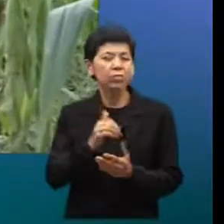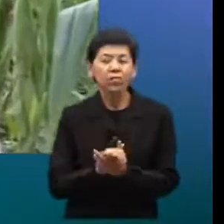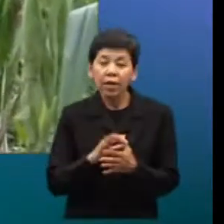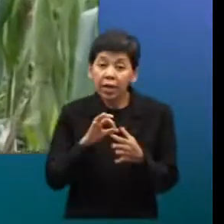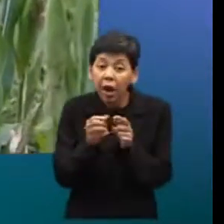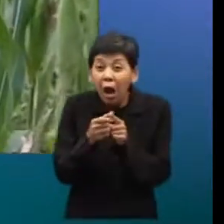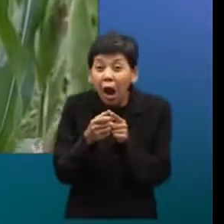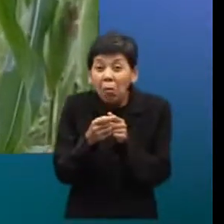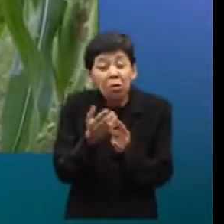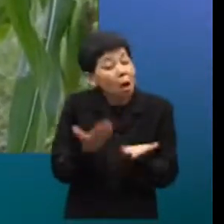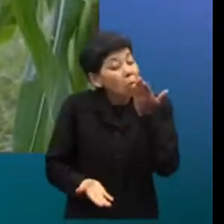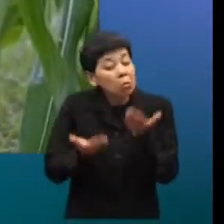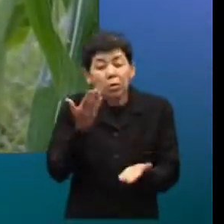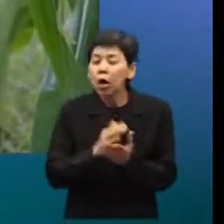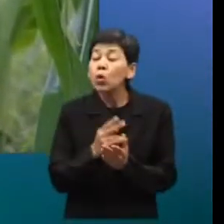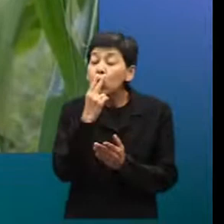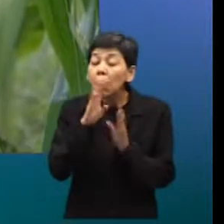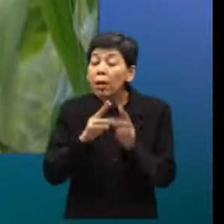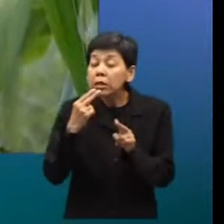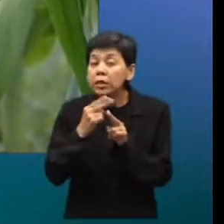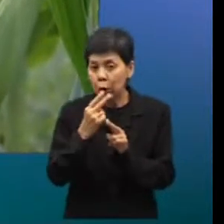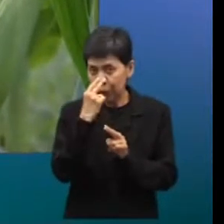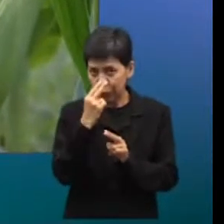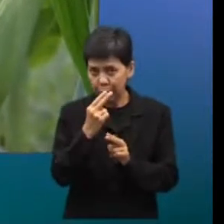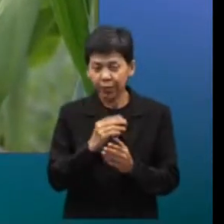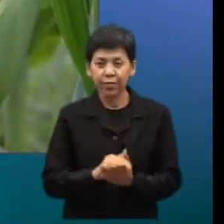จะใช้ข้าวโพดชนิดใดนั้นไปฟังกันเลยครับ